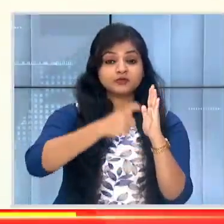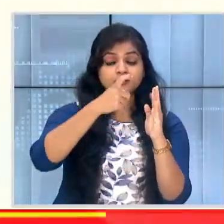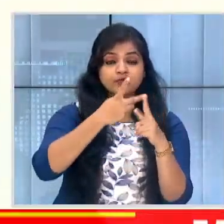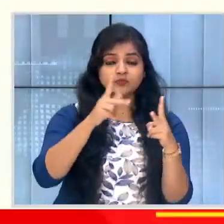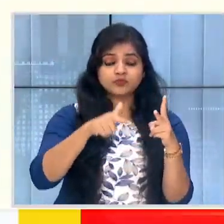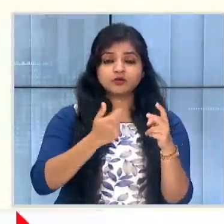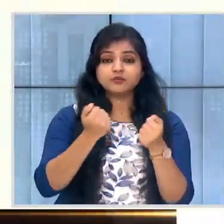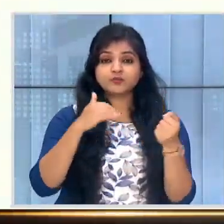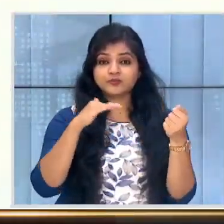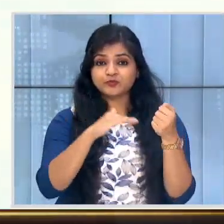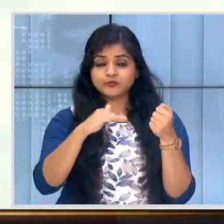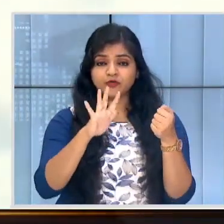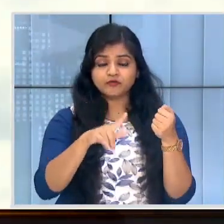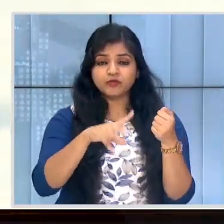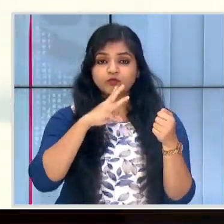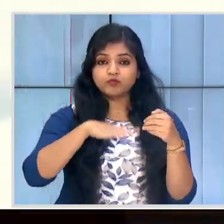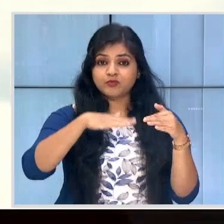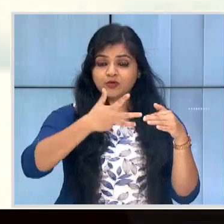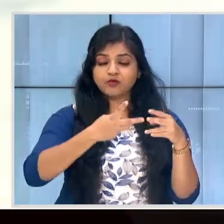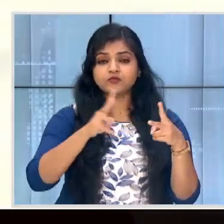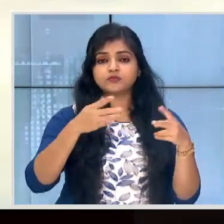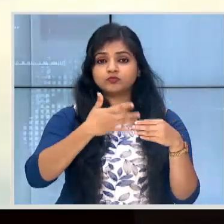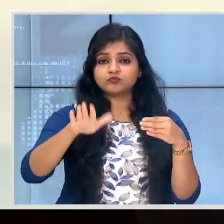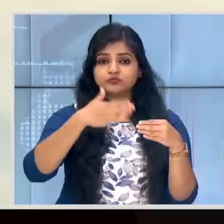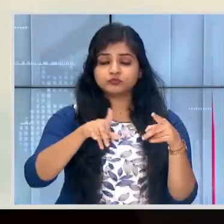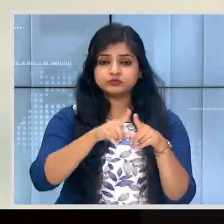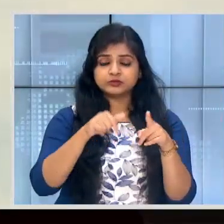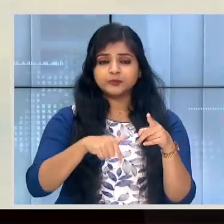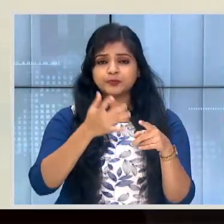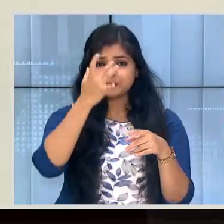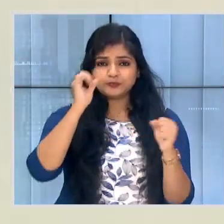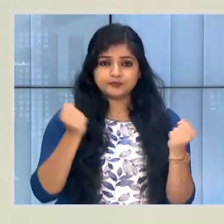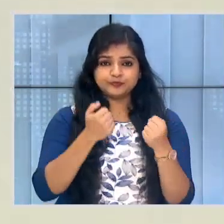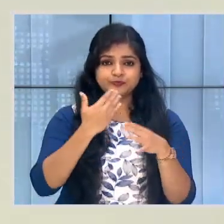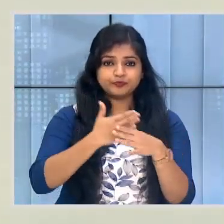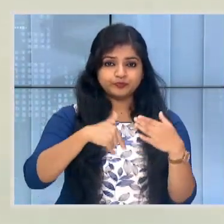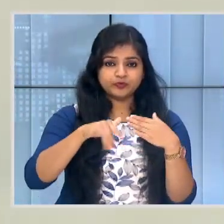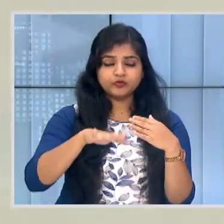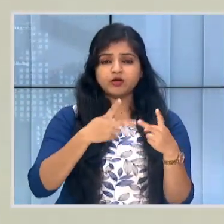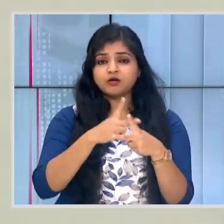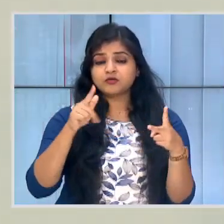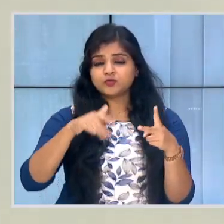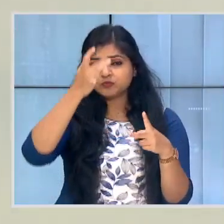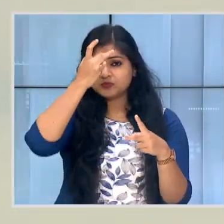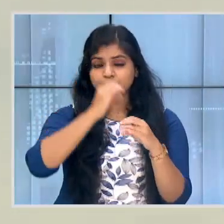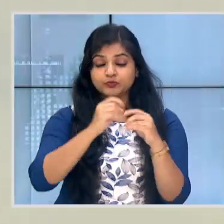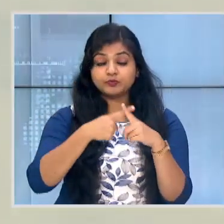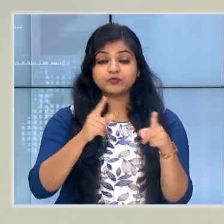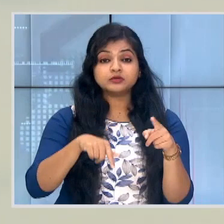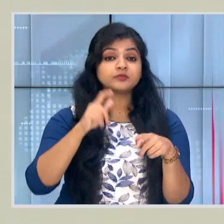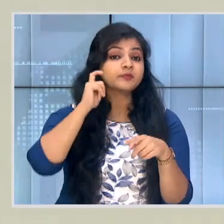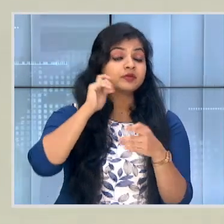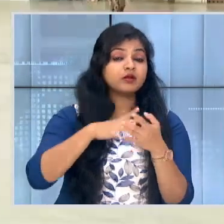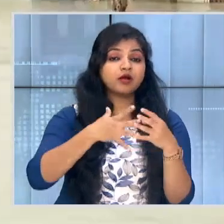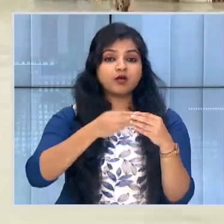ഈ പറഞ്ഞ പാർക്കിംഗ് ഏരിയയിൽ നിന്നുമൊക്കെ ഉള്ള വെള്ളം പുറത്തേക്ക് തള്ളുന്നതിന്റെ ഒരു പ്രശ്നങ്ങളല്ലാതെ മറ്റ് വിഷയങ്ങളൊന്നും തന്നെ നിലവിലില്ല. പക്ഷെ ഔട്ടറിലേക്ക് വരുമ്പോൾ, ചെന്നൈയിൽ ഔട്ടറിലേക്ക്